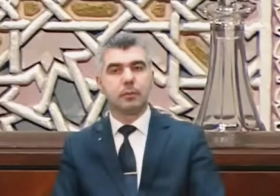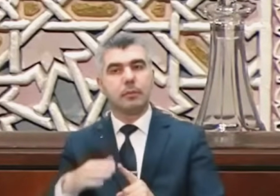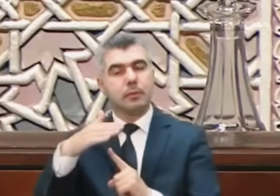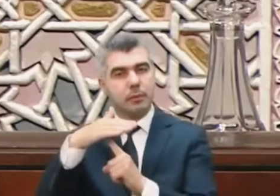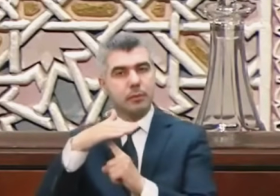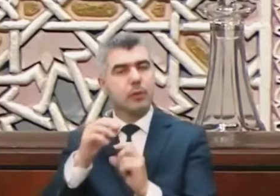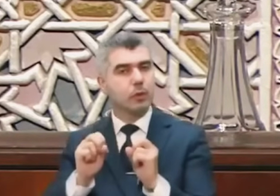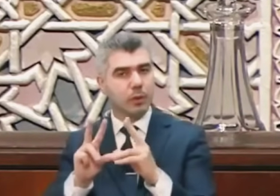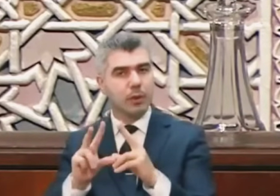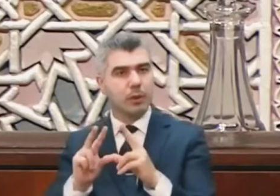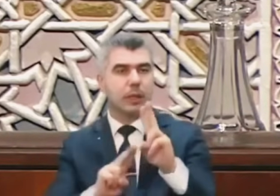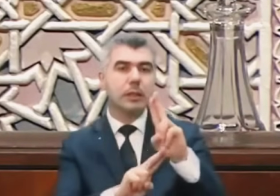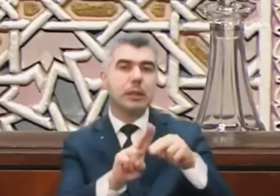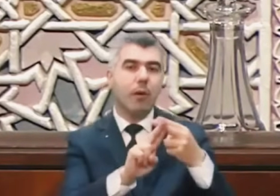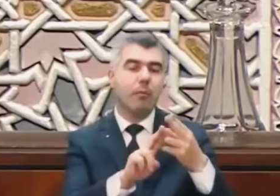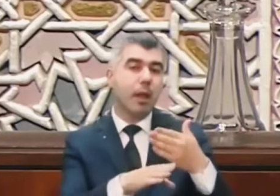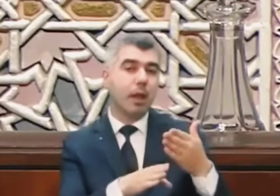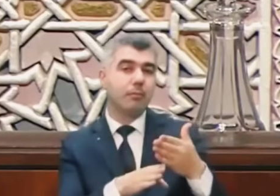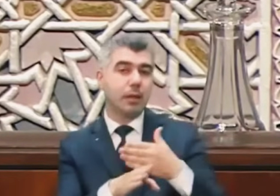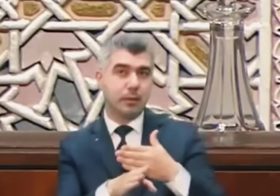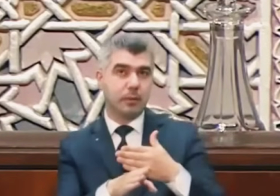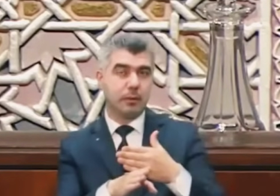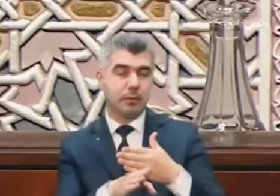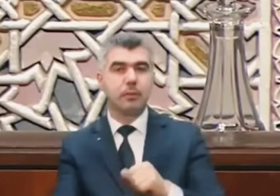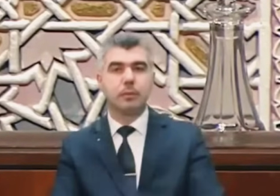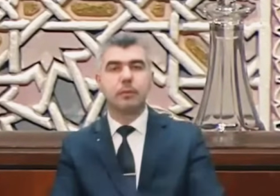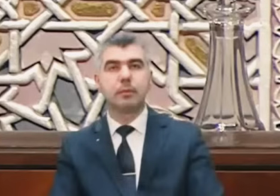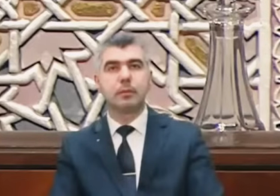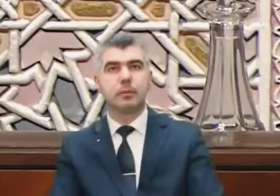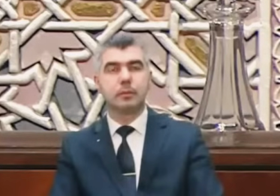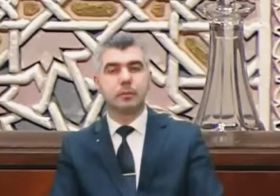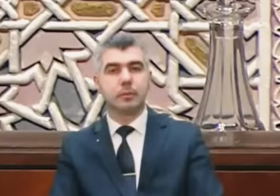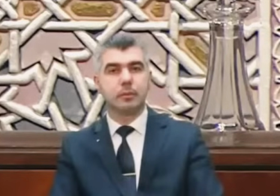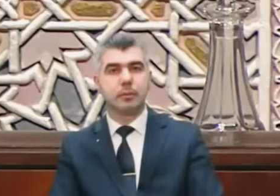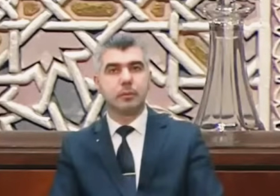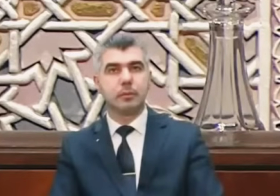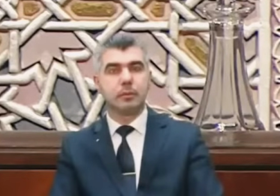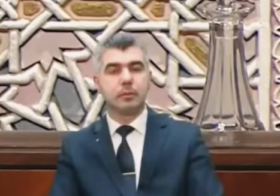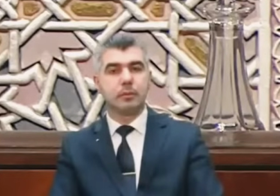السيد سابقكم السيد الرئيس وأنا أعطيكم السيد، حيث هذه كتخص